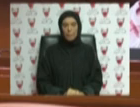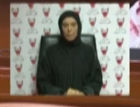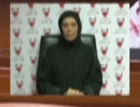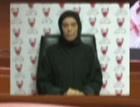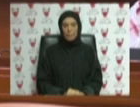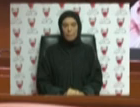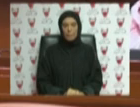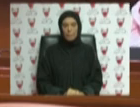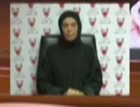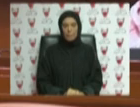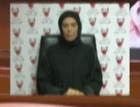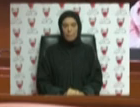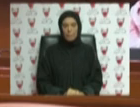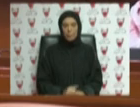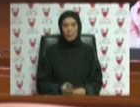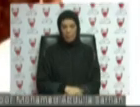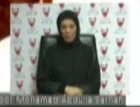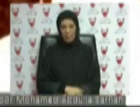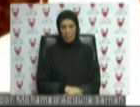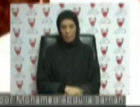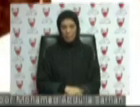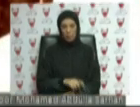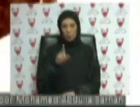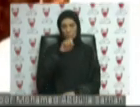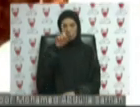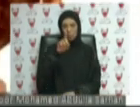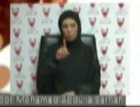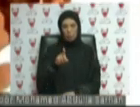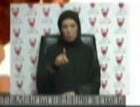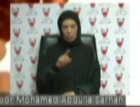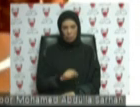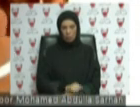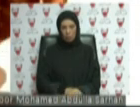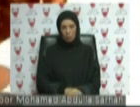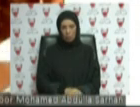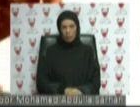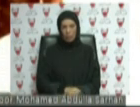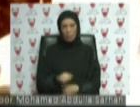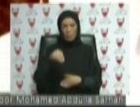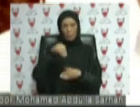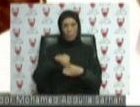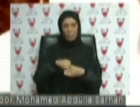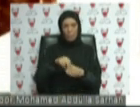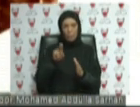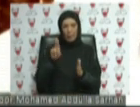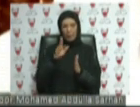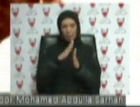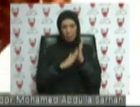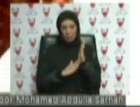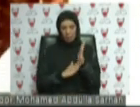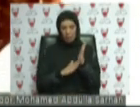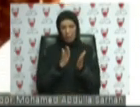عليك، تعرف المحكمة التي ستنظرها. نعم. المواعيد المقررة، ما هي القرارات